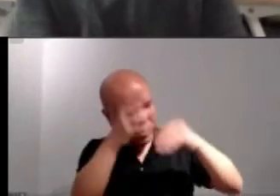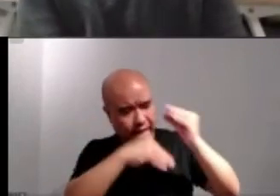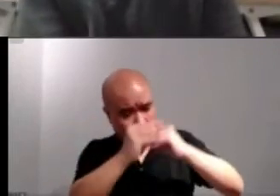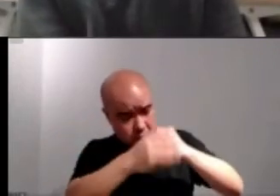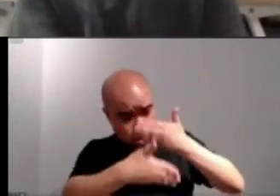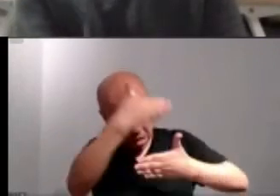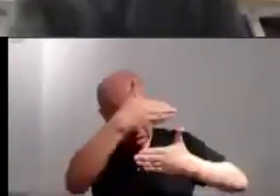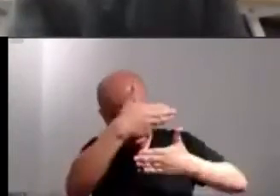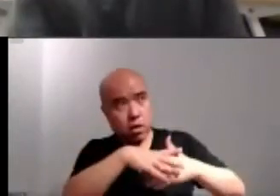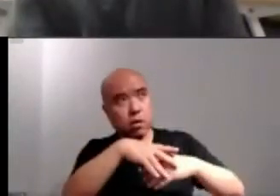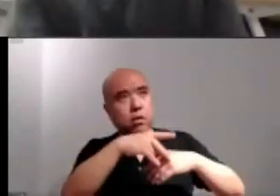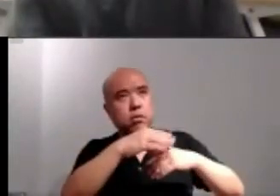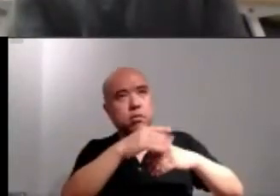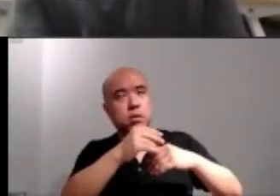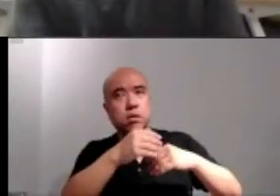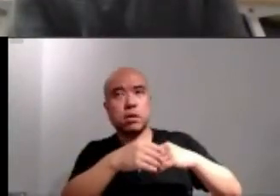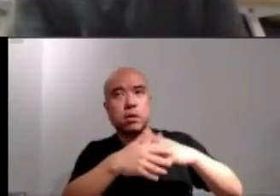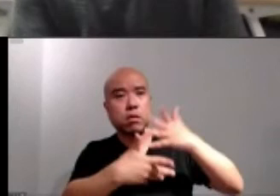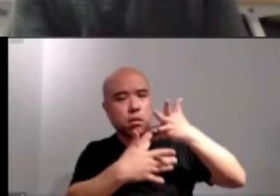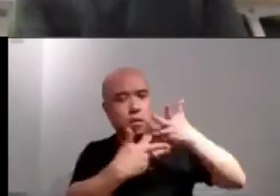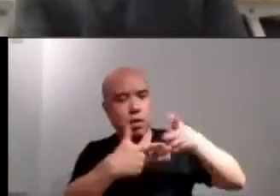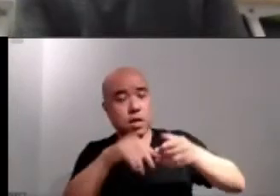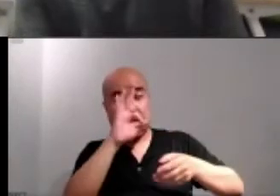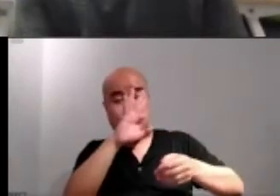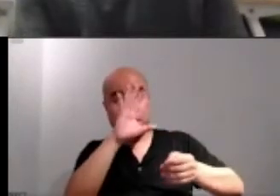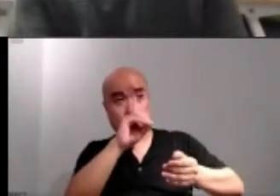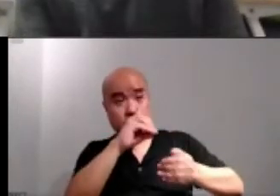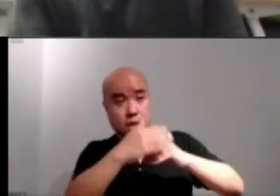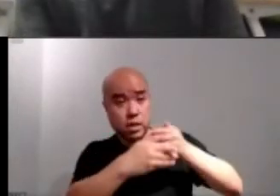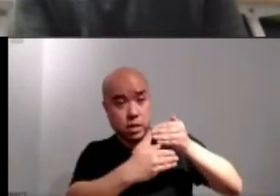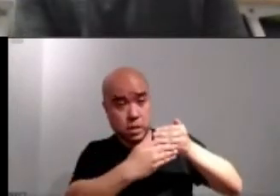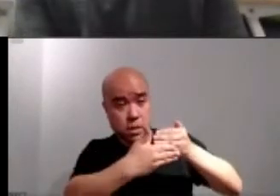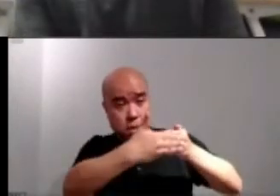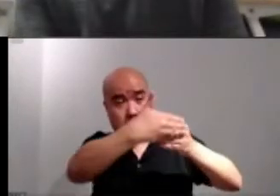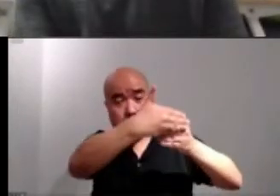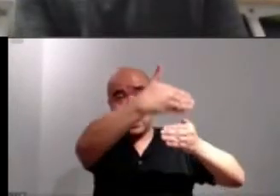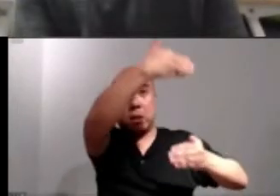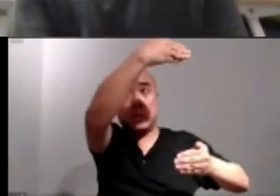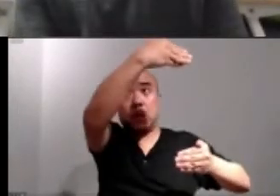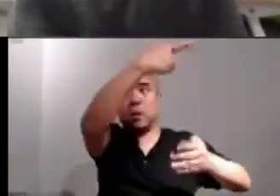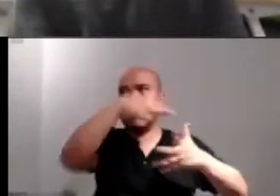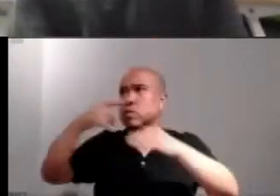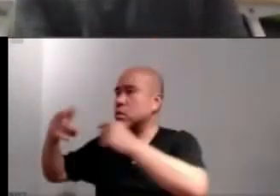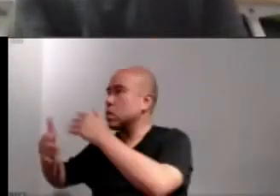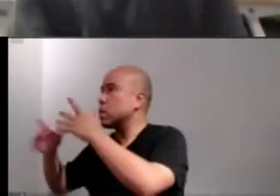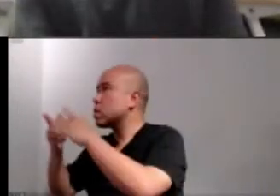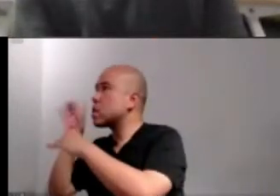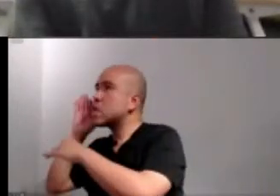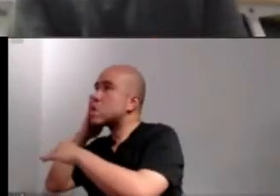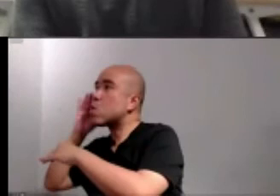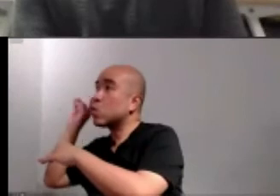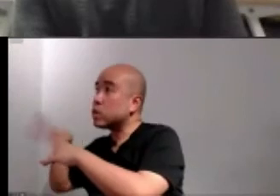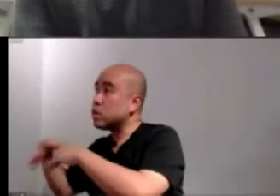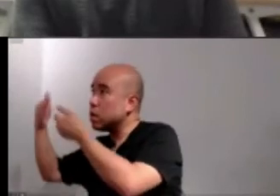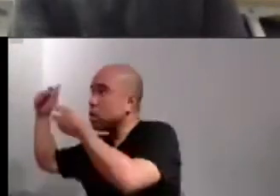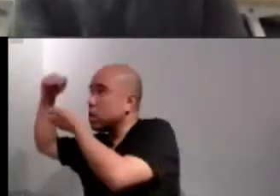印整一間屋出嚟，咁啊成個酒店就移過去咁啊？定係逐部分咁樣